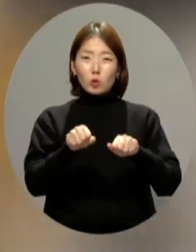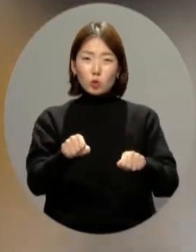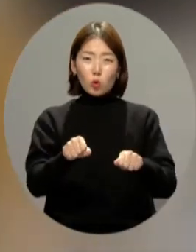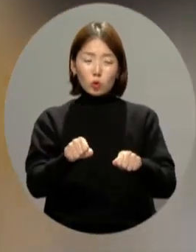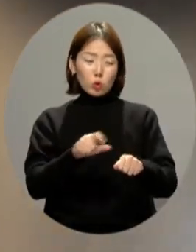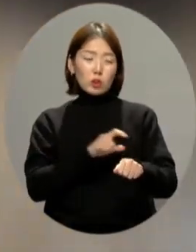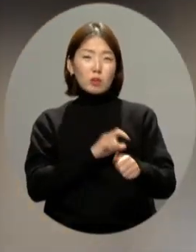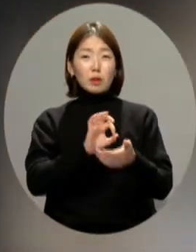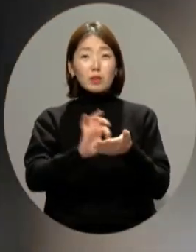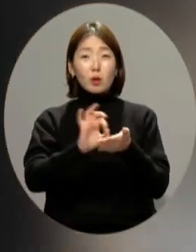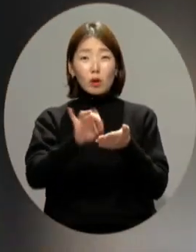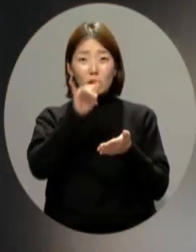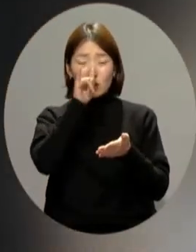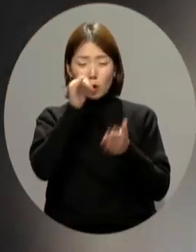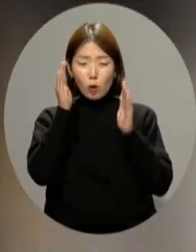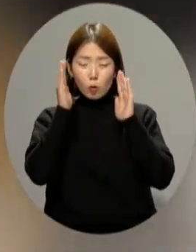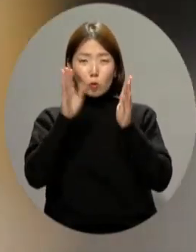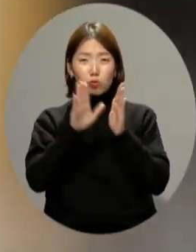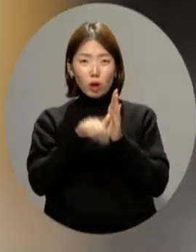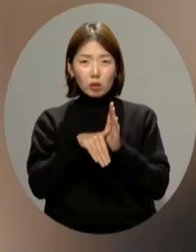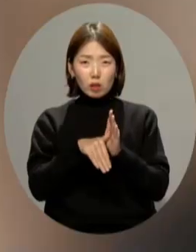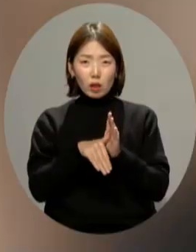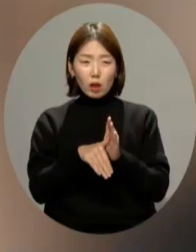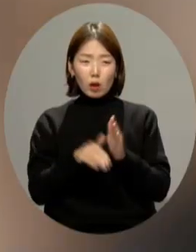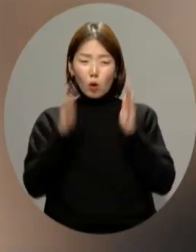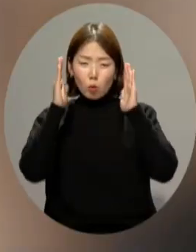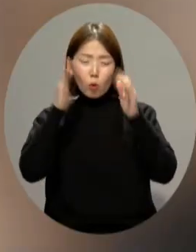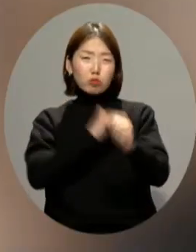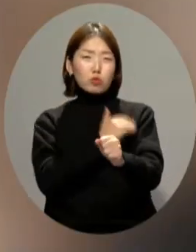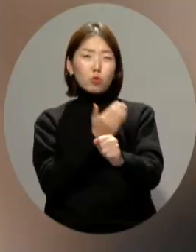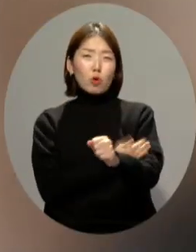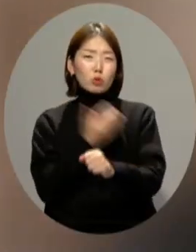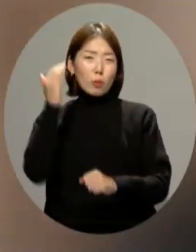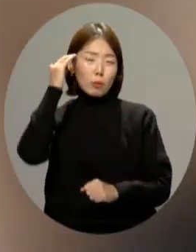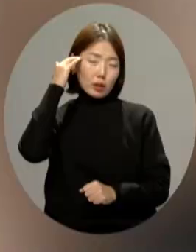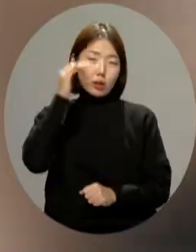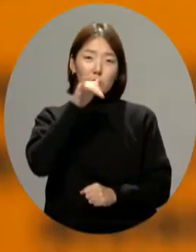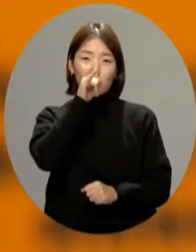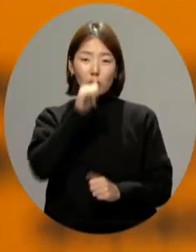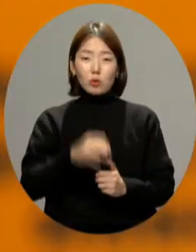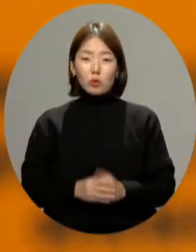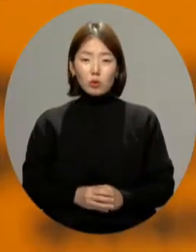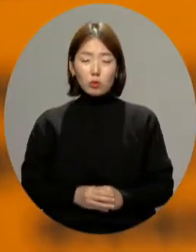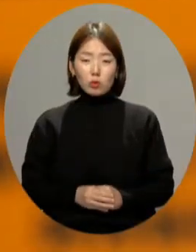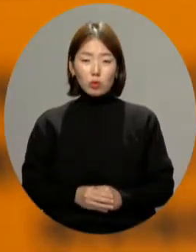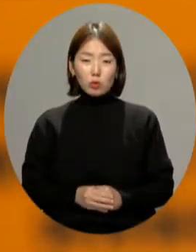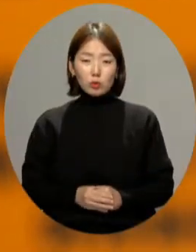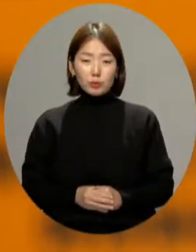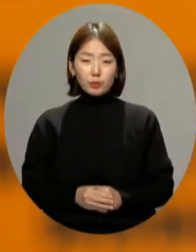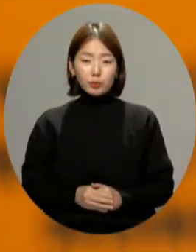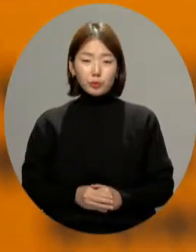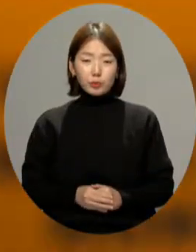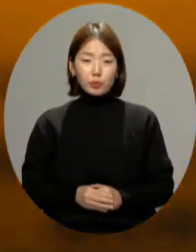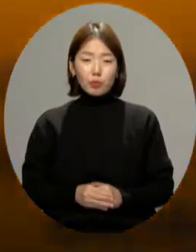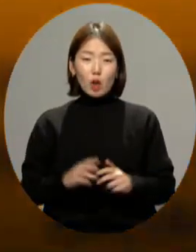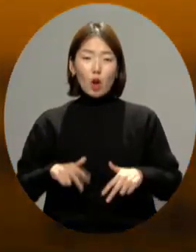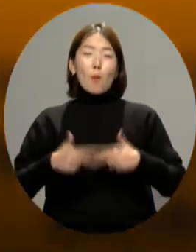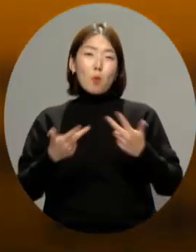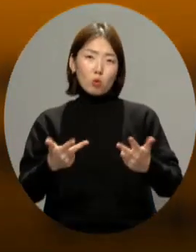벌칙을 부여했는데 수업 시간을 가리지 않아 학습권까지 침해했다는 것입니다. 봉사를 하고 있다는 거에